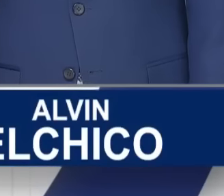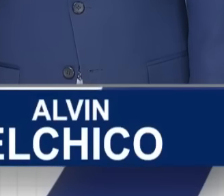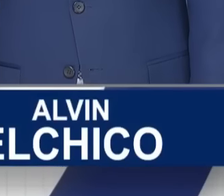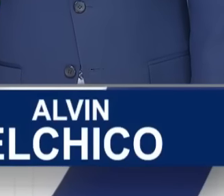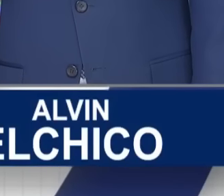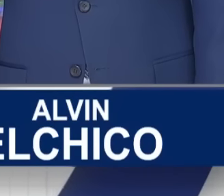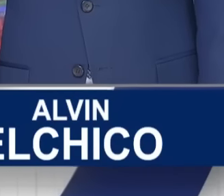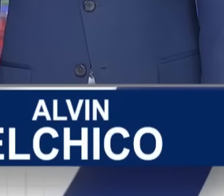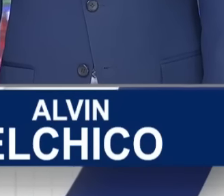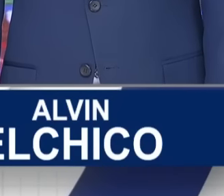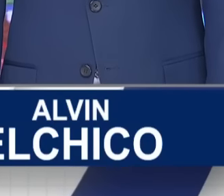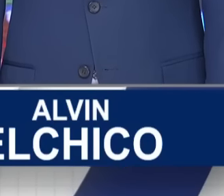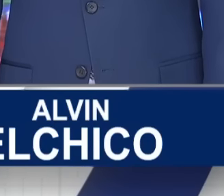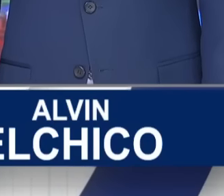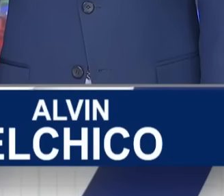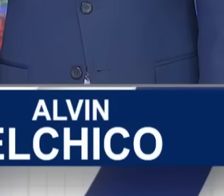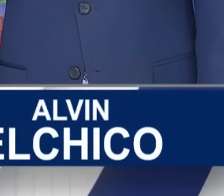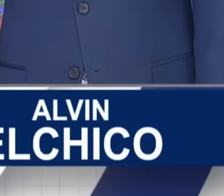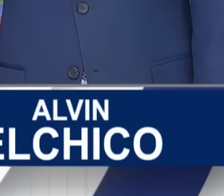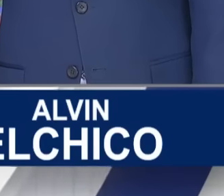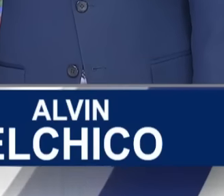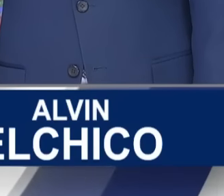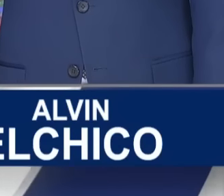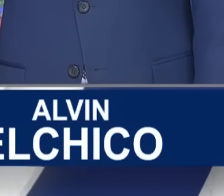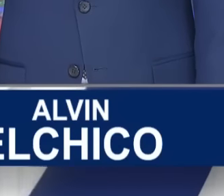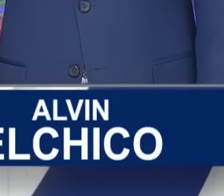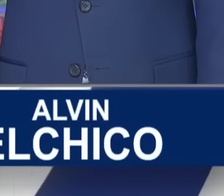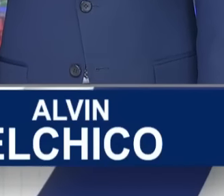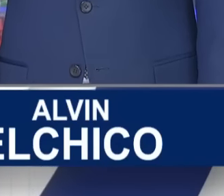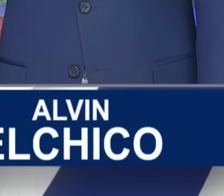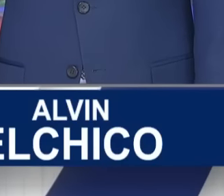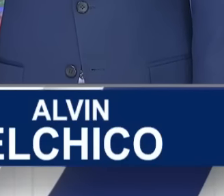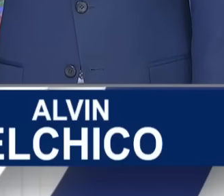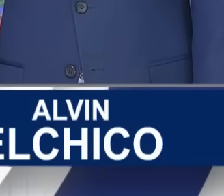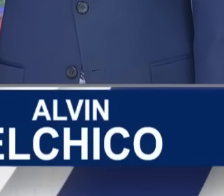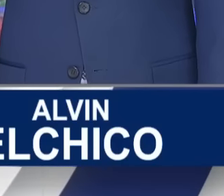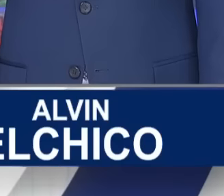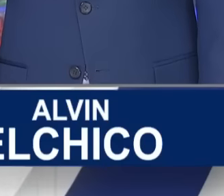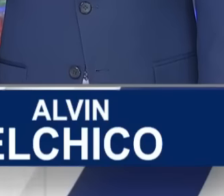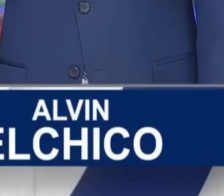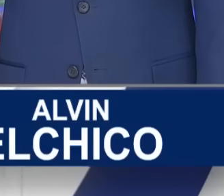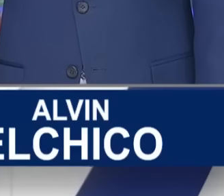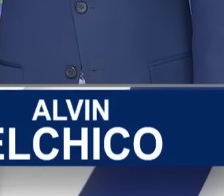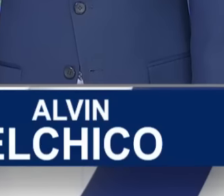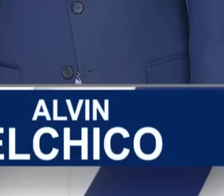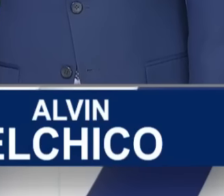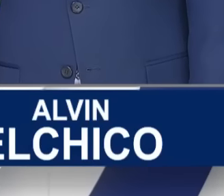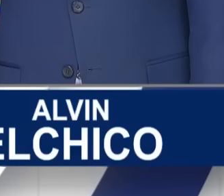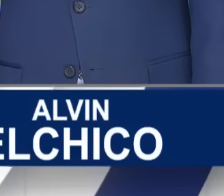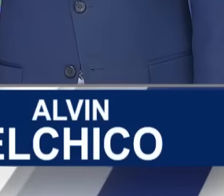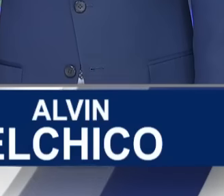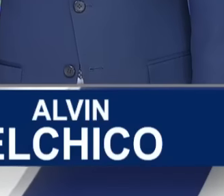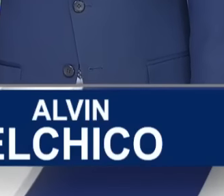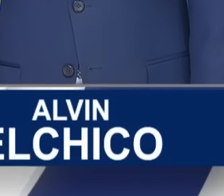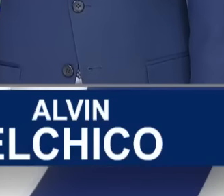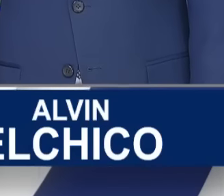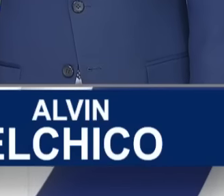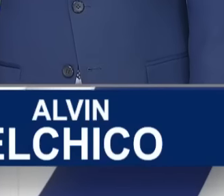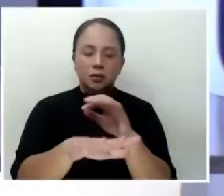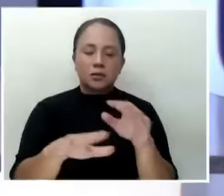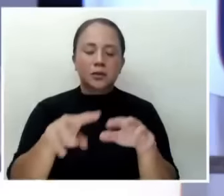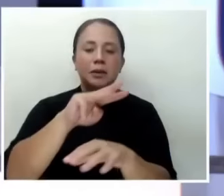Magandang gabi, bayan. Simulan natin ang balitaan sa pagsalakay sa sinasabing drug den sa Maynila kung